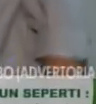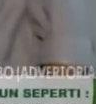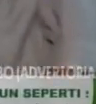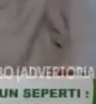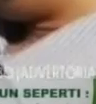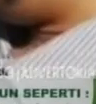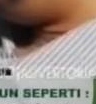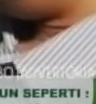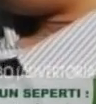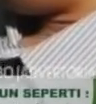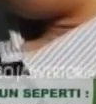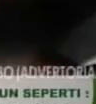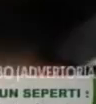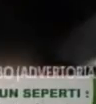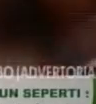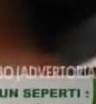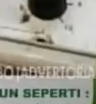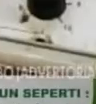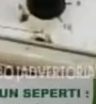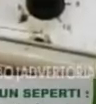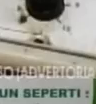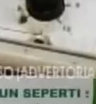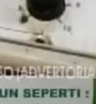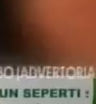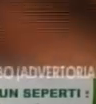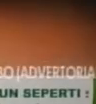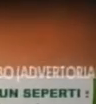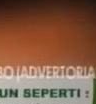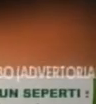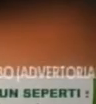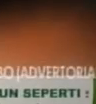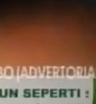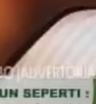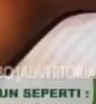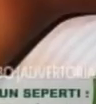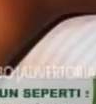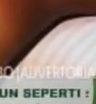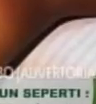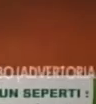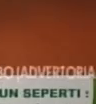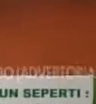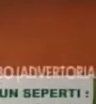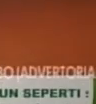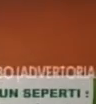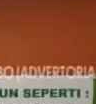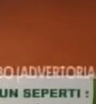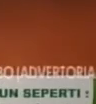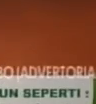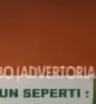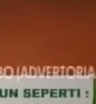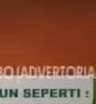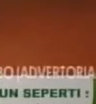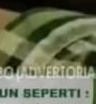kronis Anda tanpa operasi. Jangan ragu untuk berobat ke enggal dangan, karena kami memberikan bukti, bukan